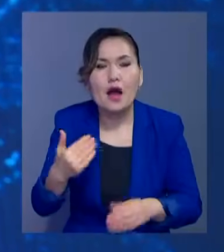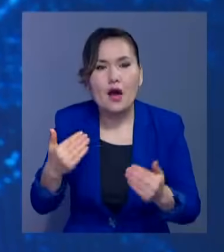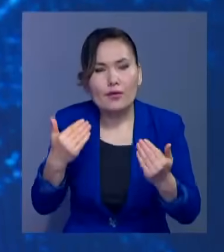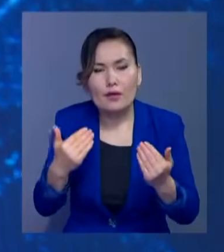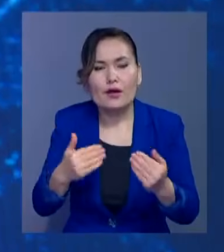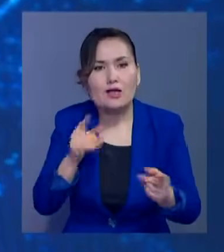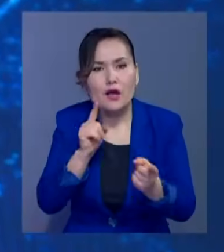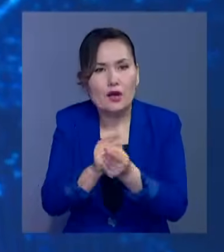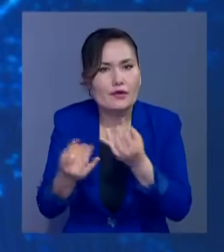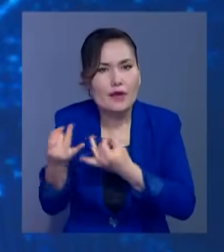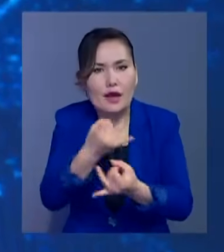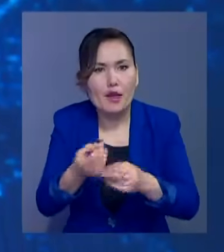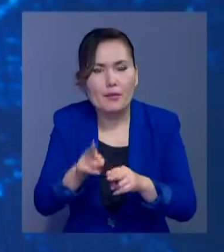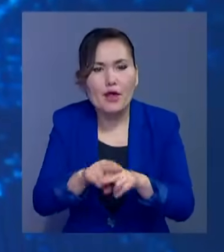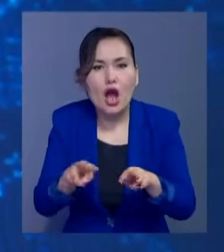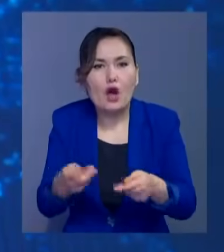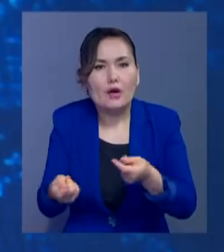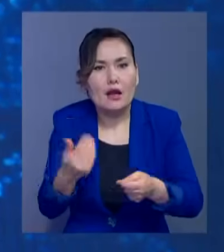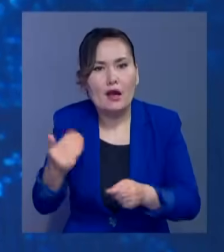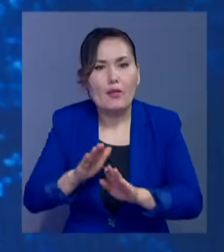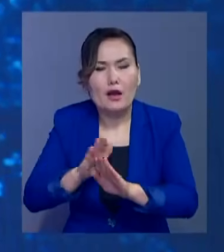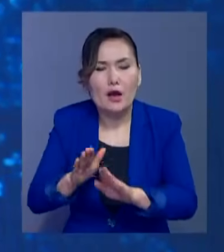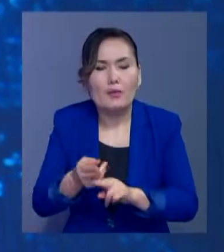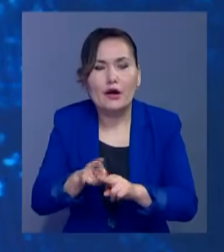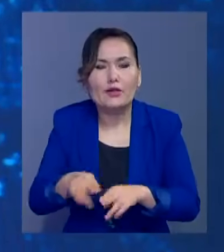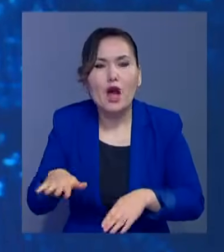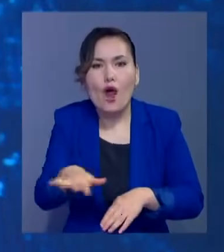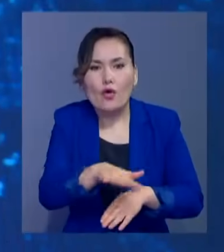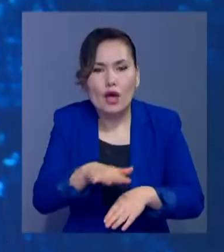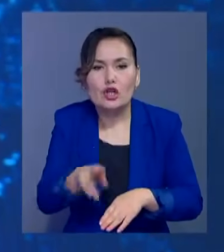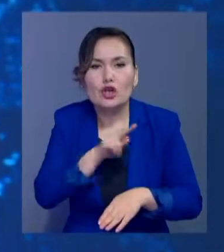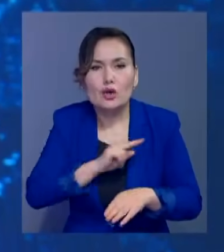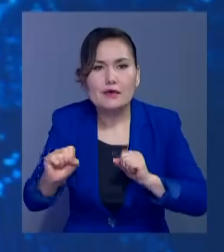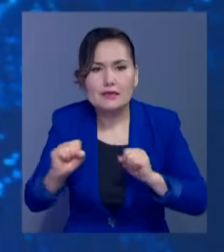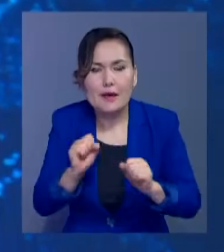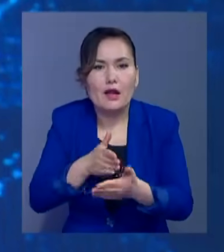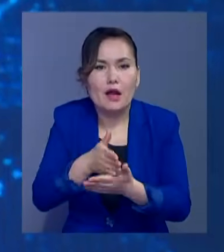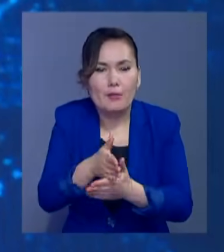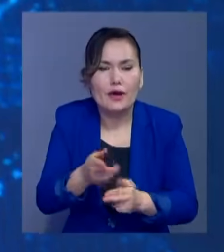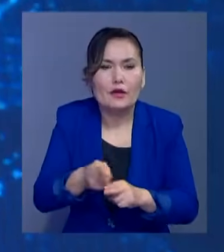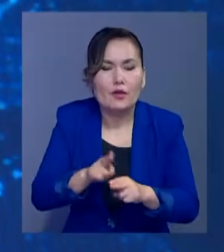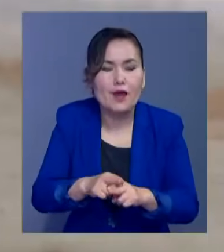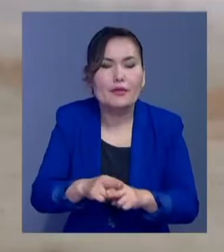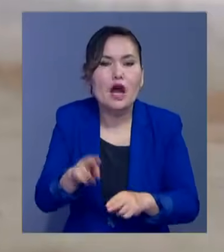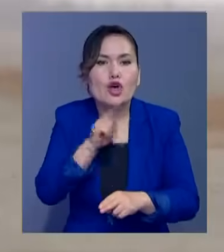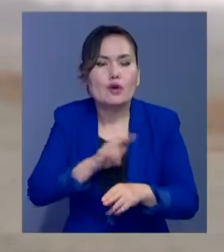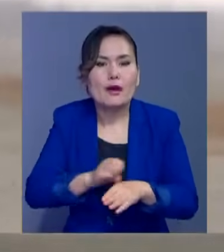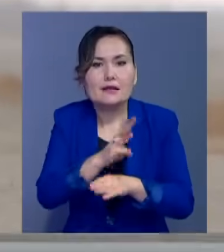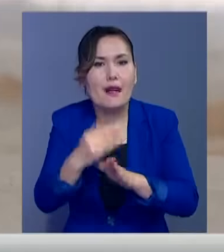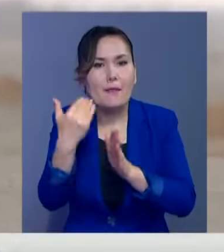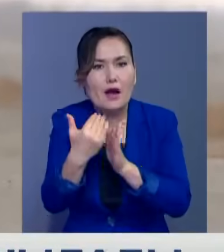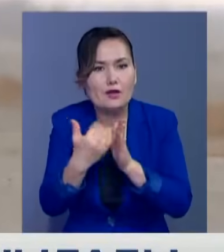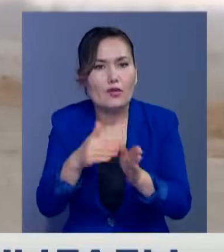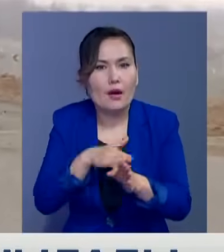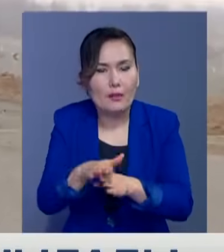болған кездесуде мәлімдеді. Үкімет басшысының орынбасары өңірге жұмыс сапары барысында жұмыспен қамтудың жол картасы